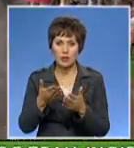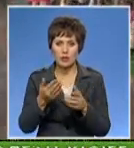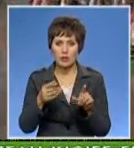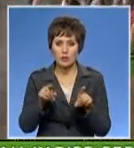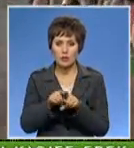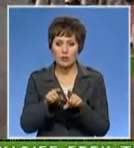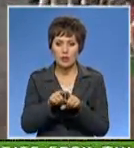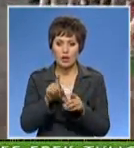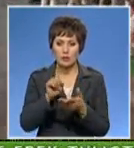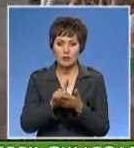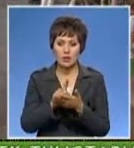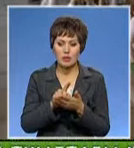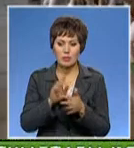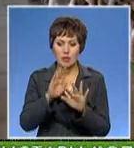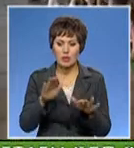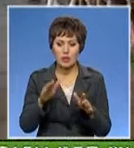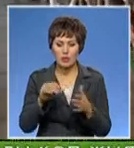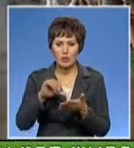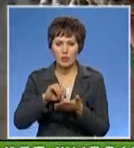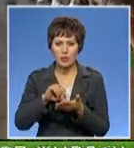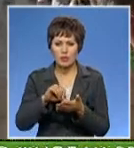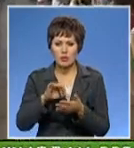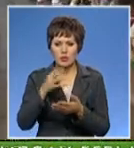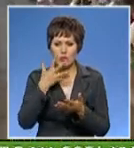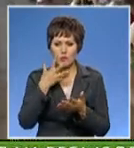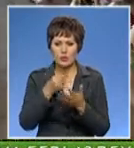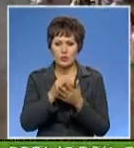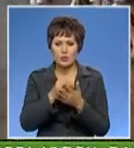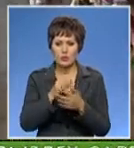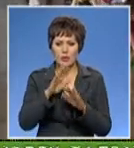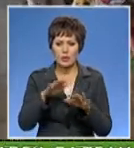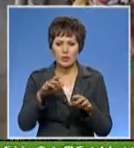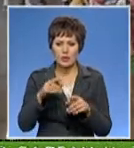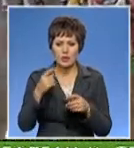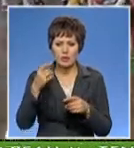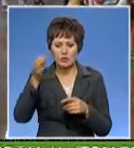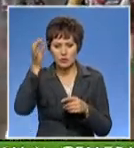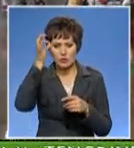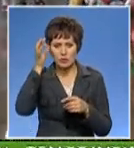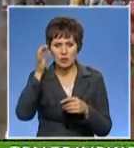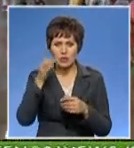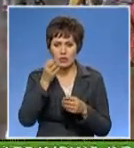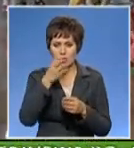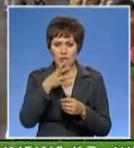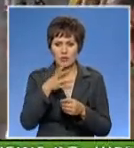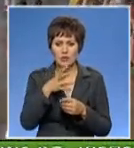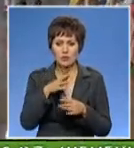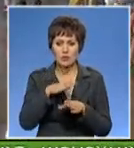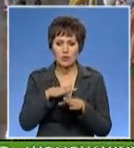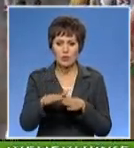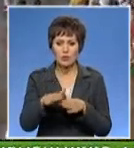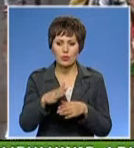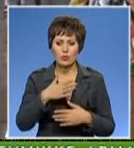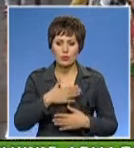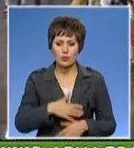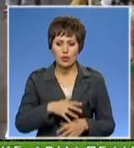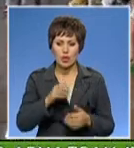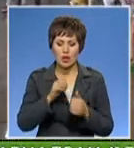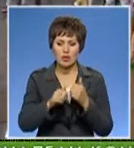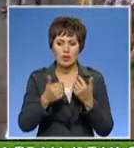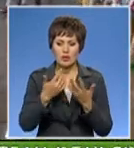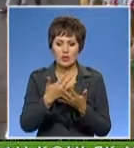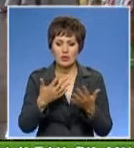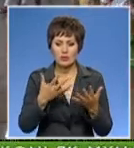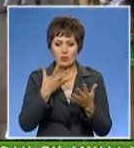біз міндетті түрде балаларды қатыстырып, өздерінің балалық шақтарын жақсы көңіл күйде әр жерден